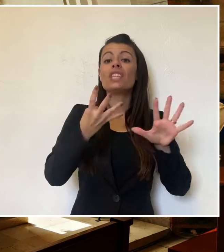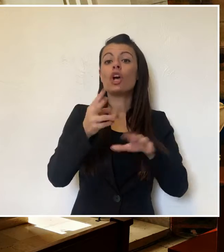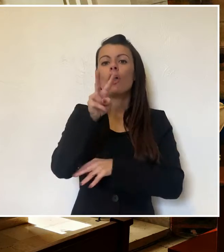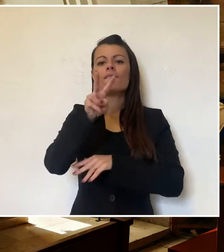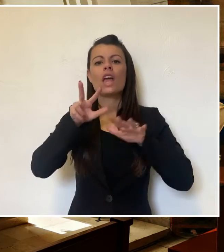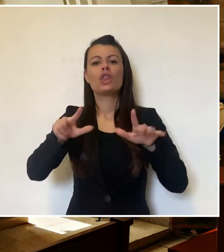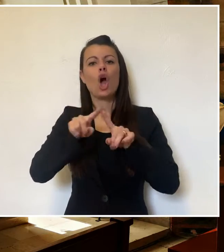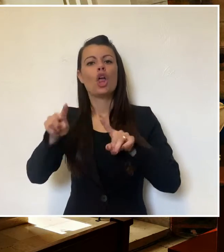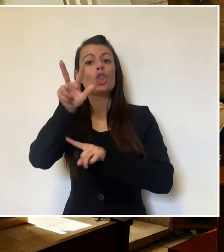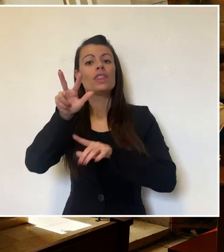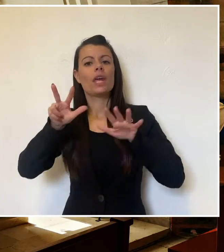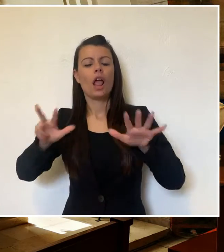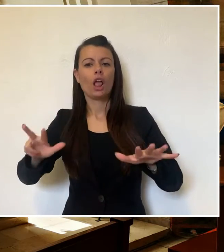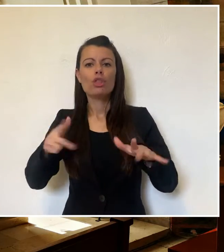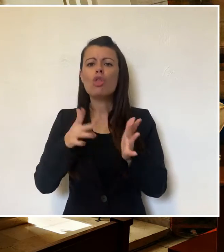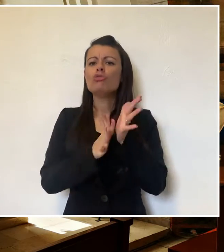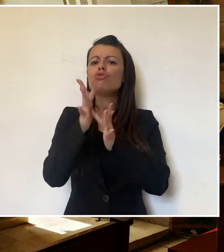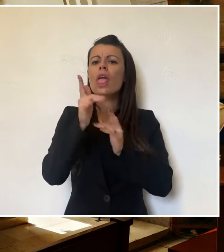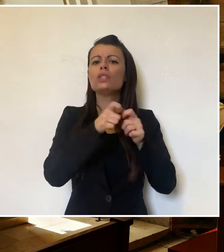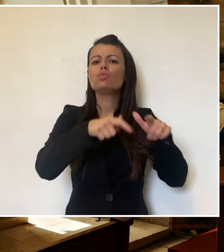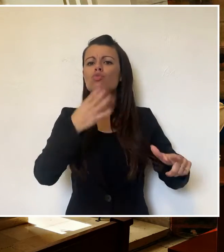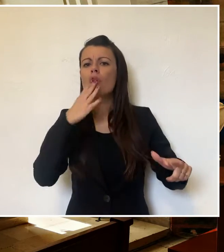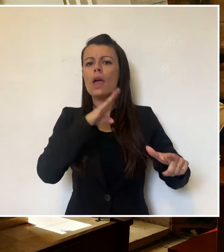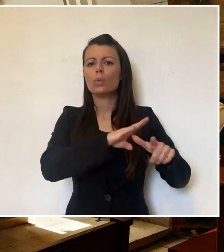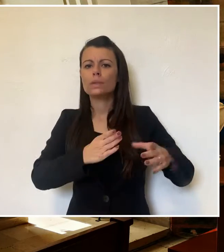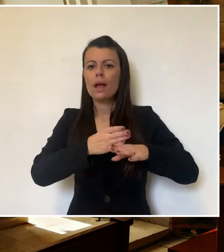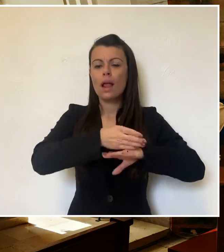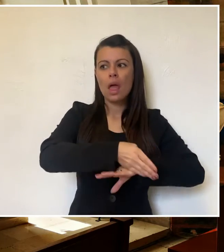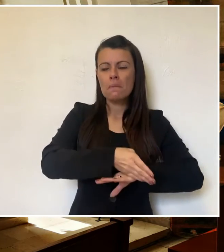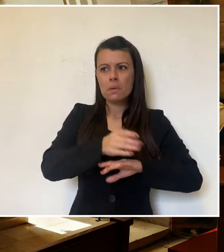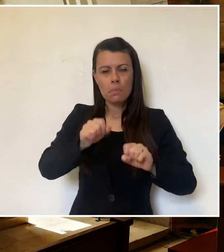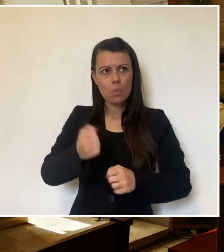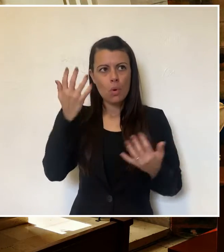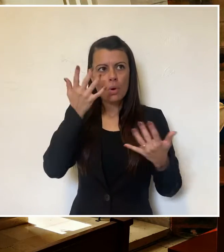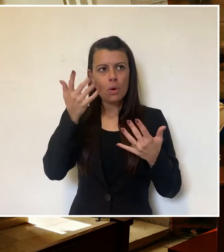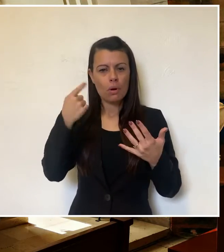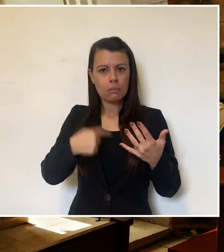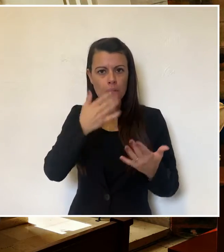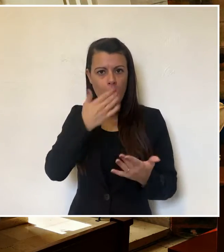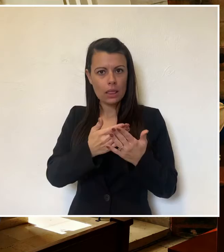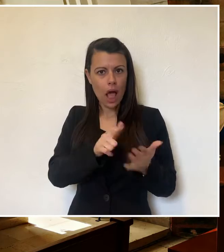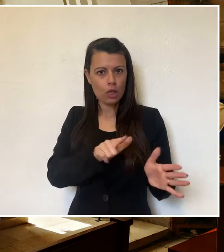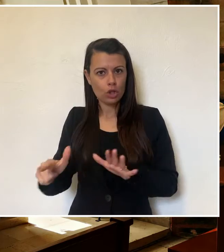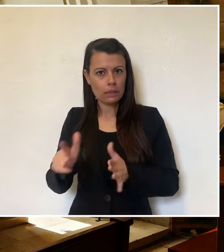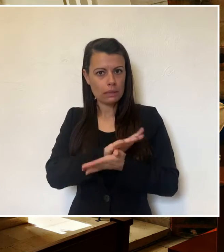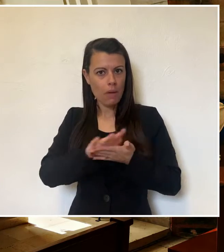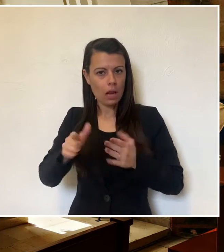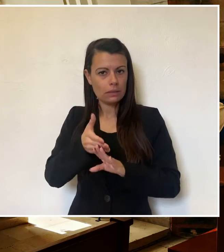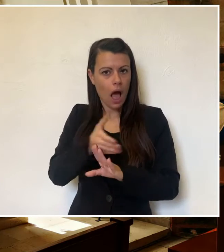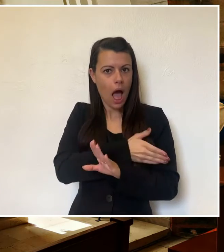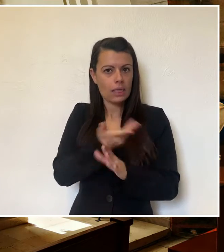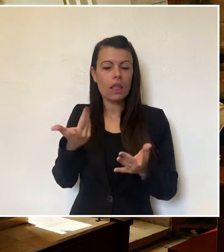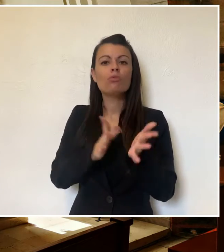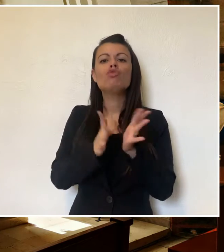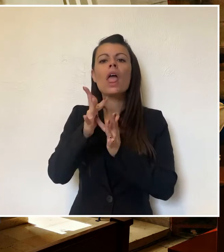'ingresso di Gesù a Gerusalemme. Verrebbe da dire, ma questo non è più adatto alla Settimana Santa, prima della Pasqua di Gesù.